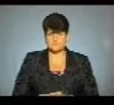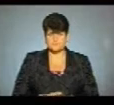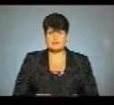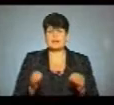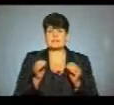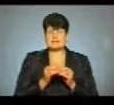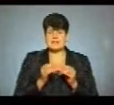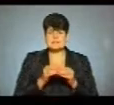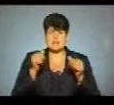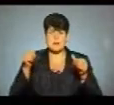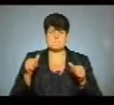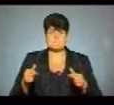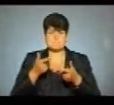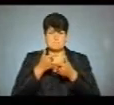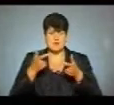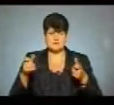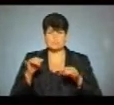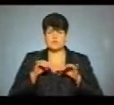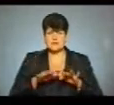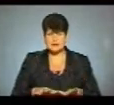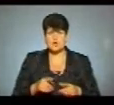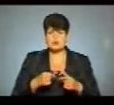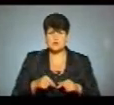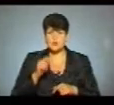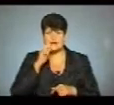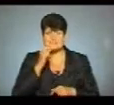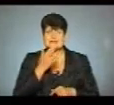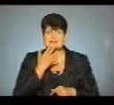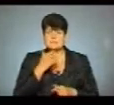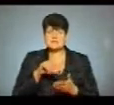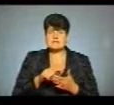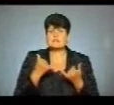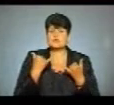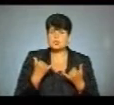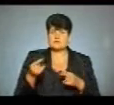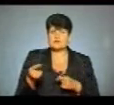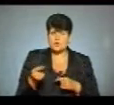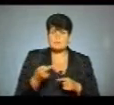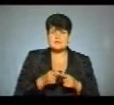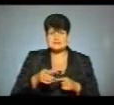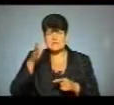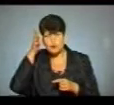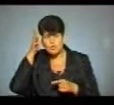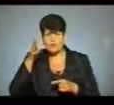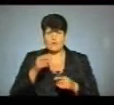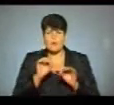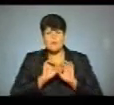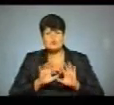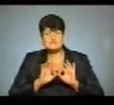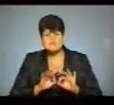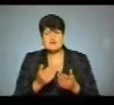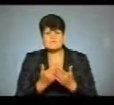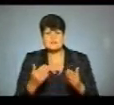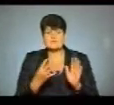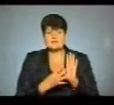10 банерів про діяльність організації українських націоналістів представили сьогодні в Тернополі. Це науково-просвітницька виставка «90